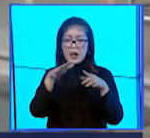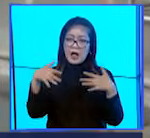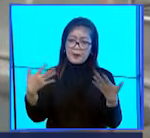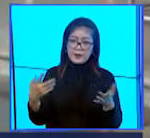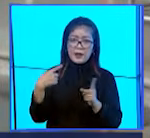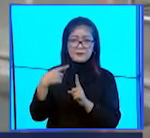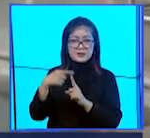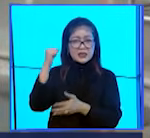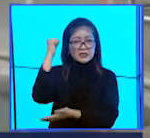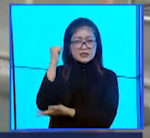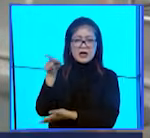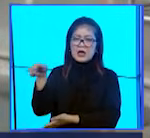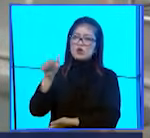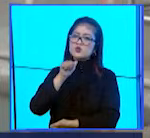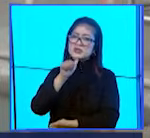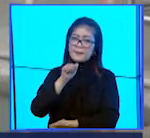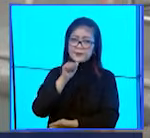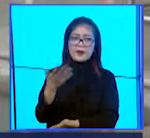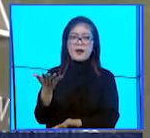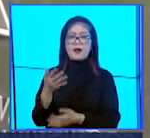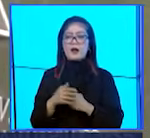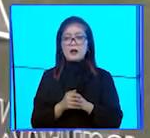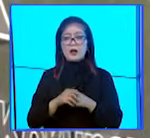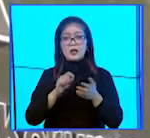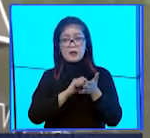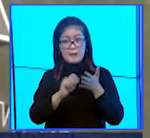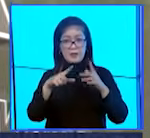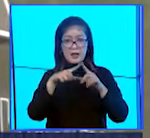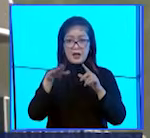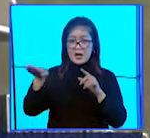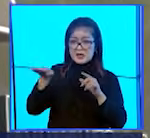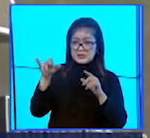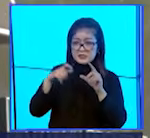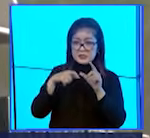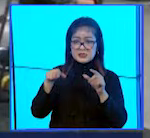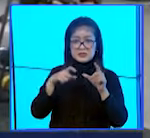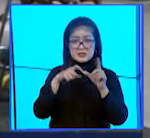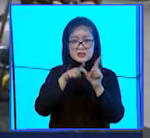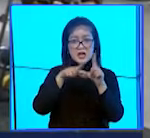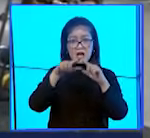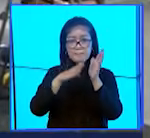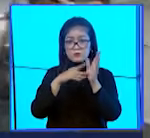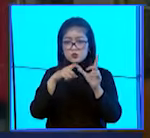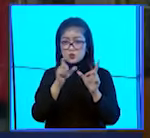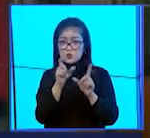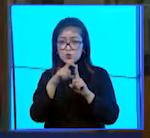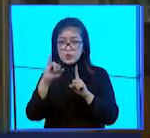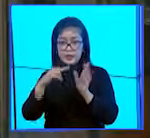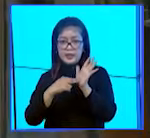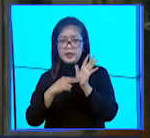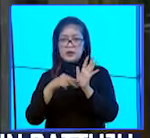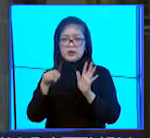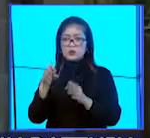tersangka dalam perkara ini. Nama Aziz Syamsuddin kemudian muncul dalam dakwaan Robin 47,